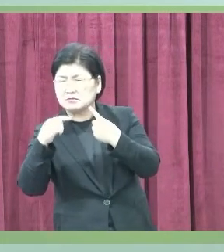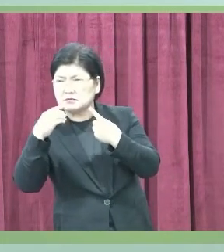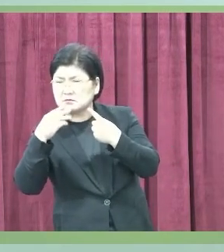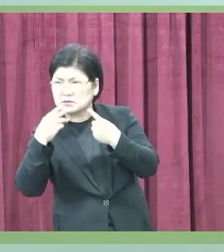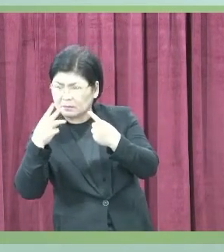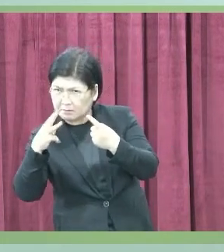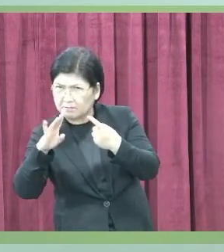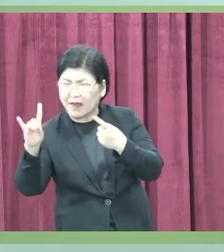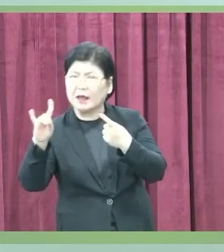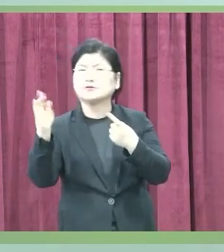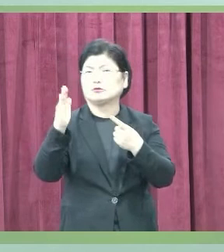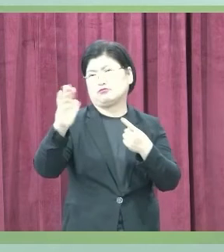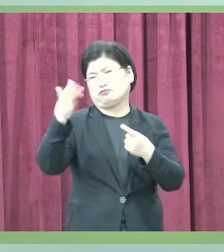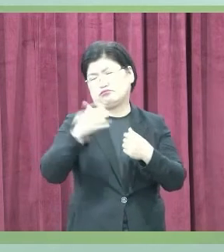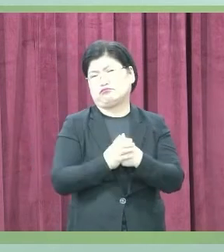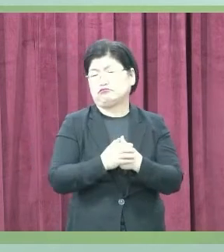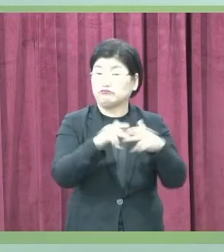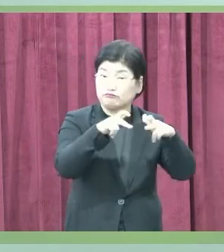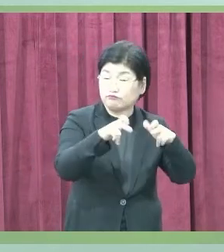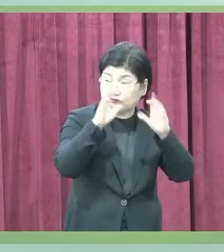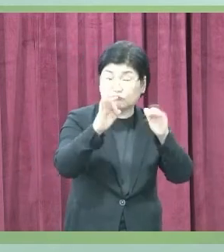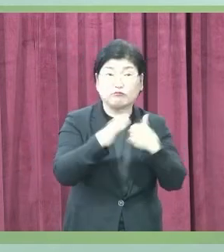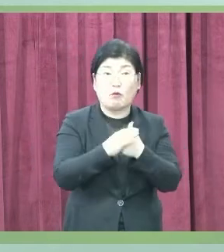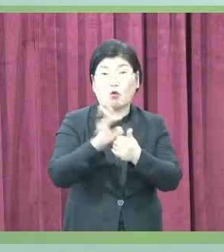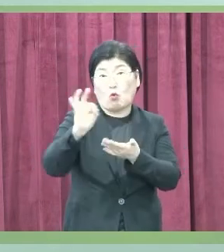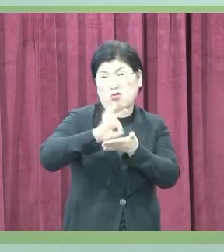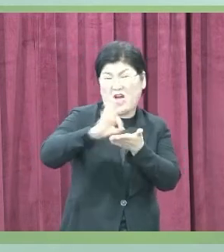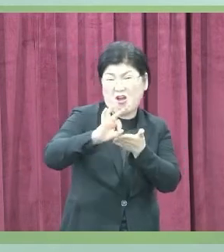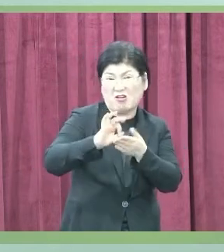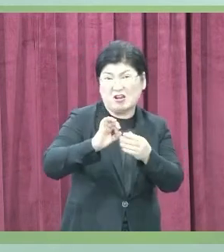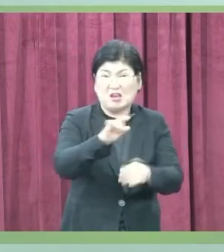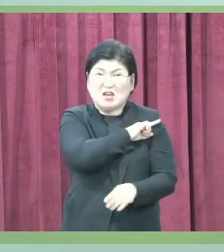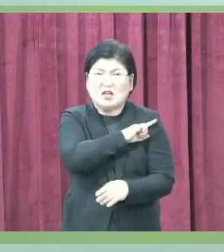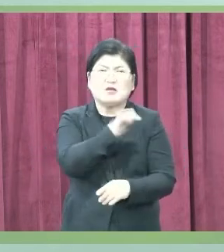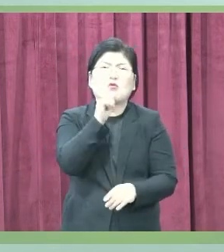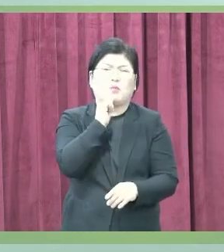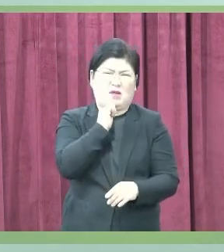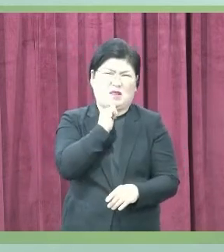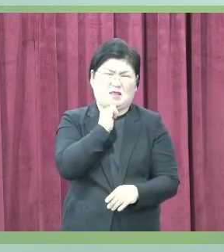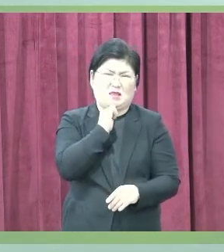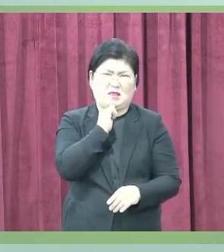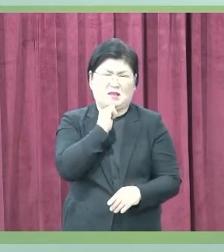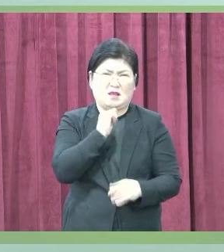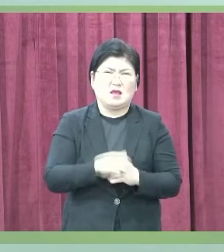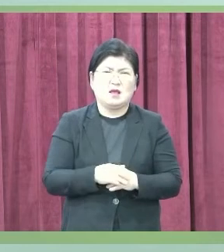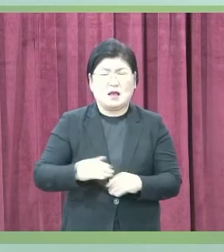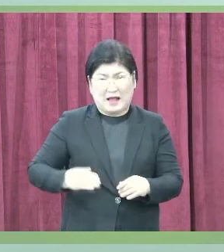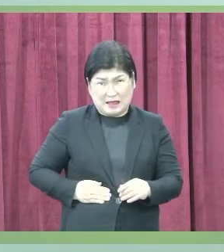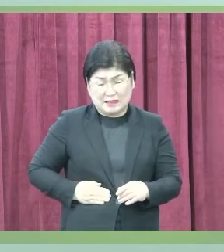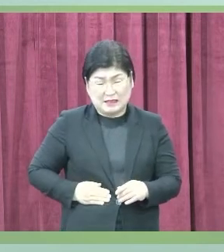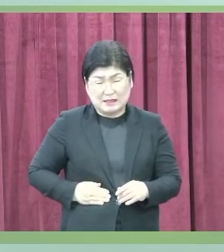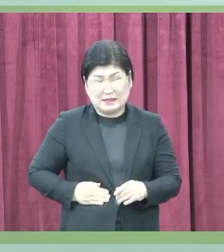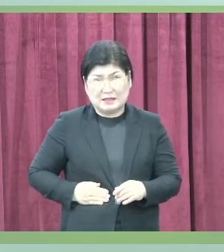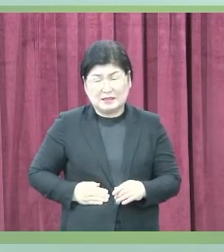그다음에 장애 유형별로 보면은 진료비가 가장 높은 게 신장, 그 다음에 간,